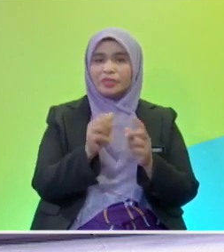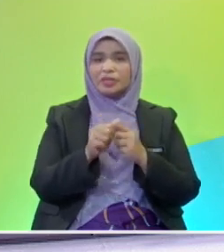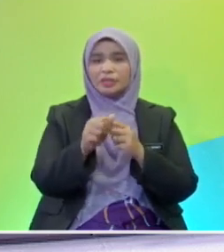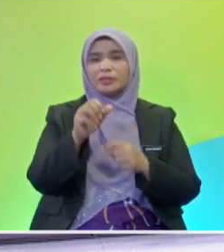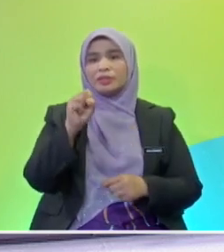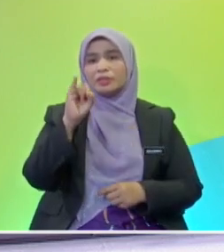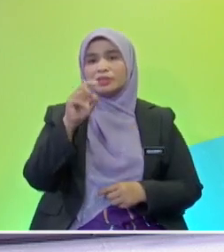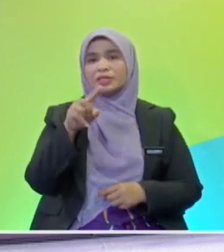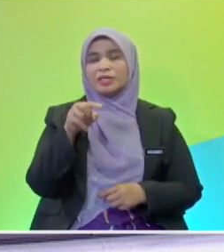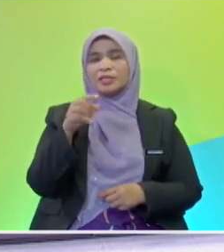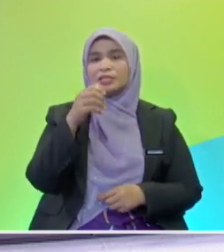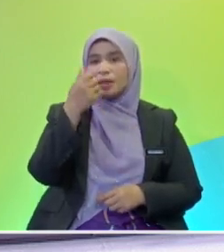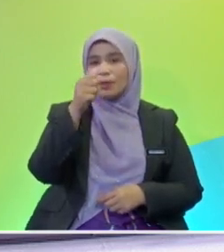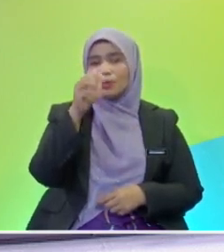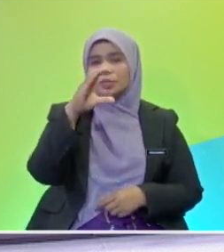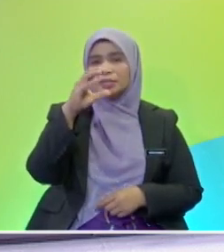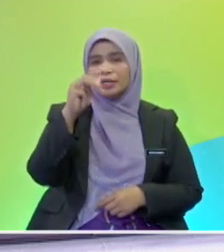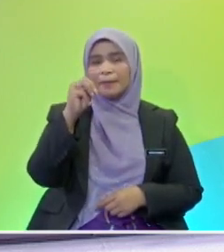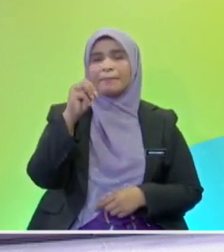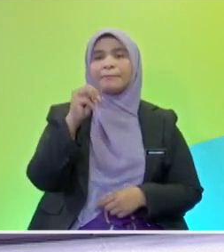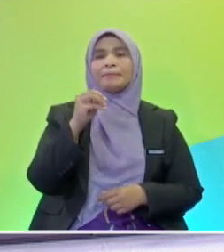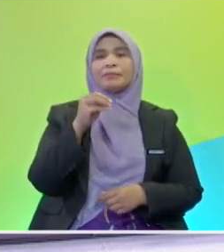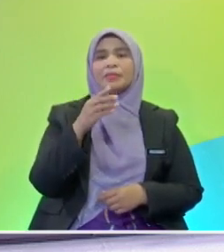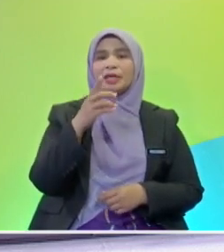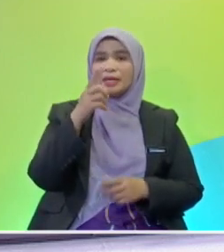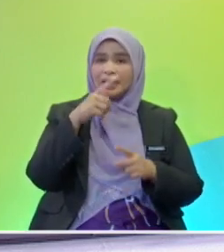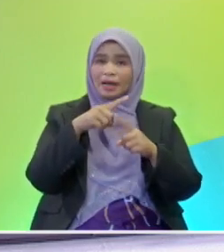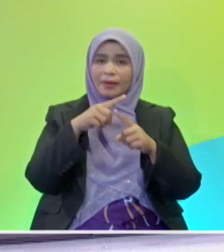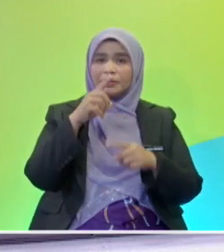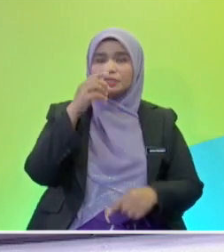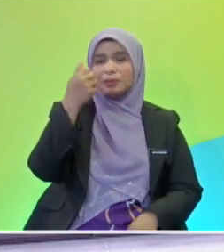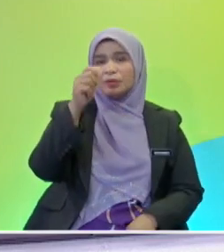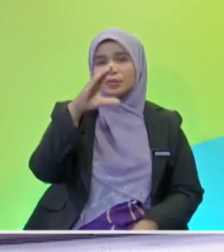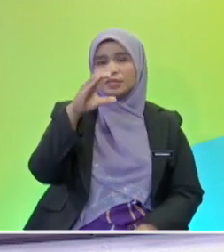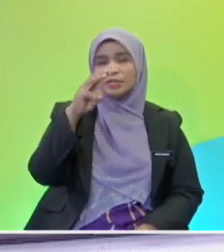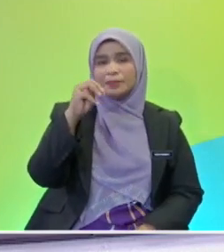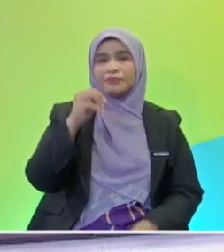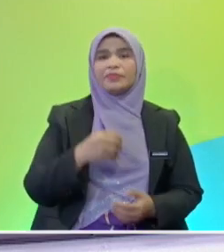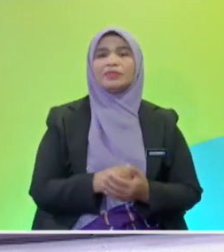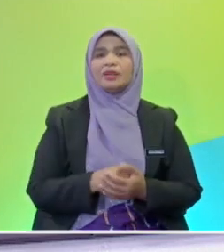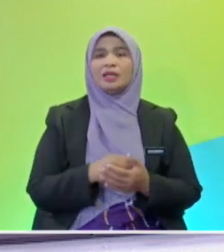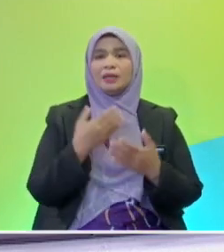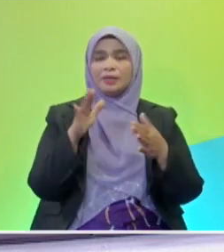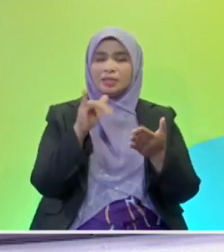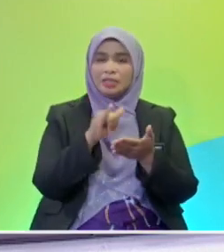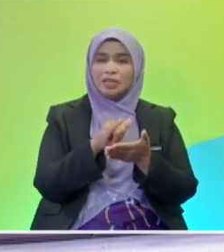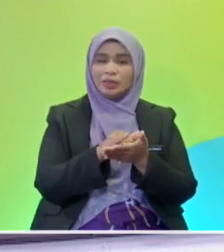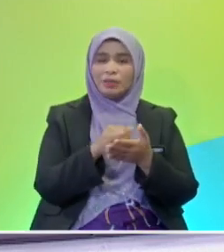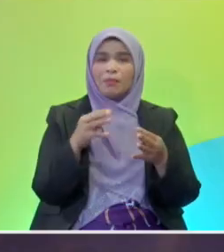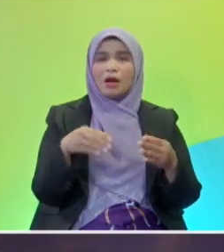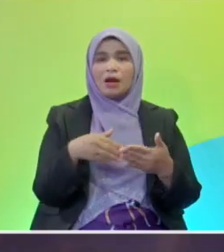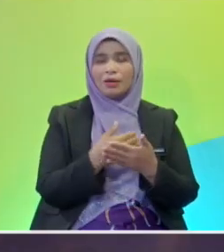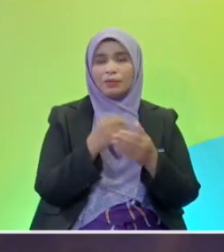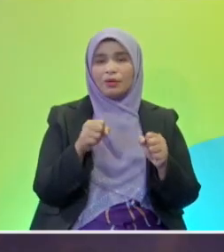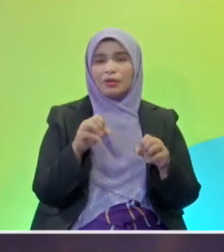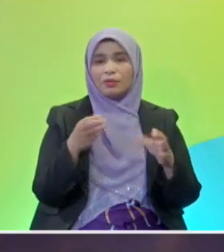okey 10 cm darab dengan 10 cm okey saiz dia ialah segi empat sama okey barulah kita buat pola berbentuk hati okey macam Mira pun ada pola bentuk